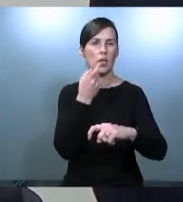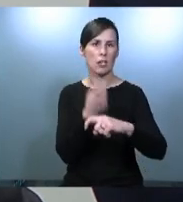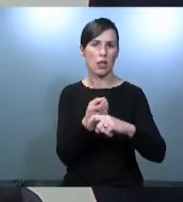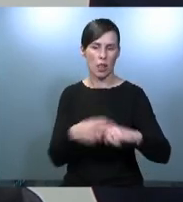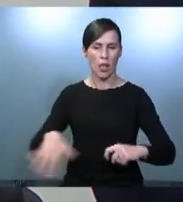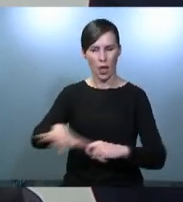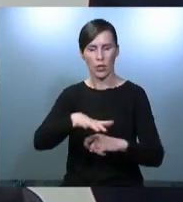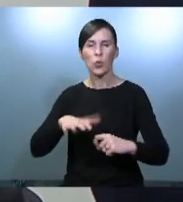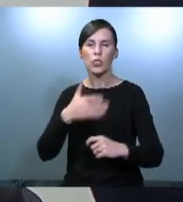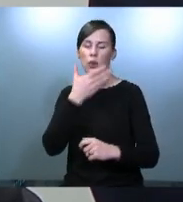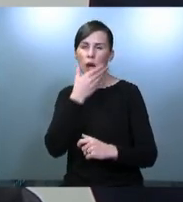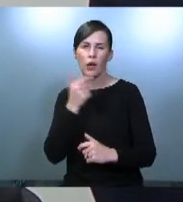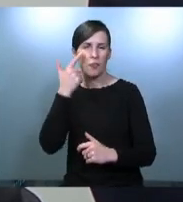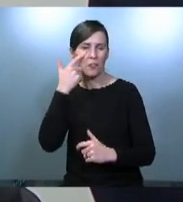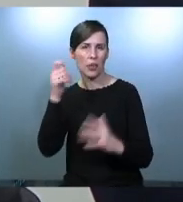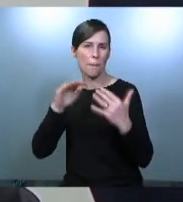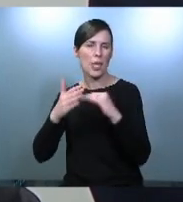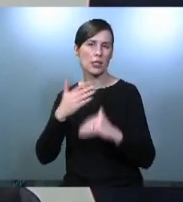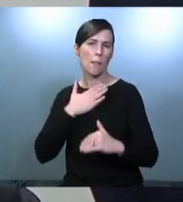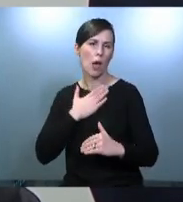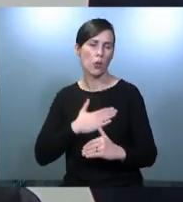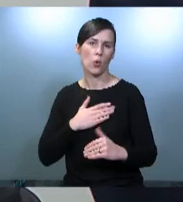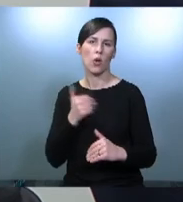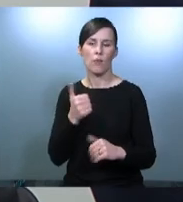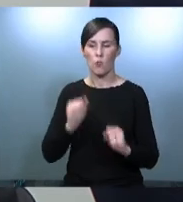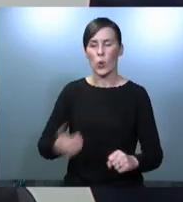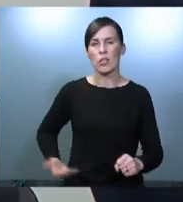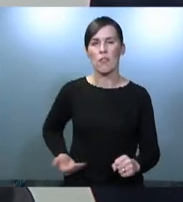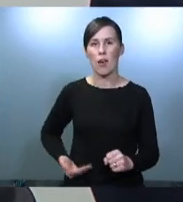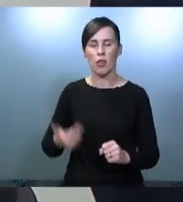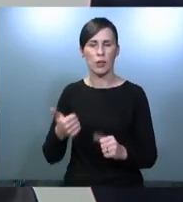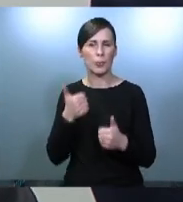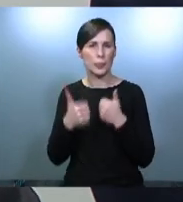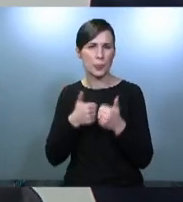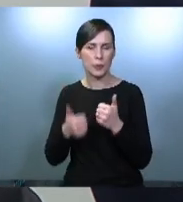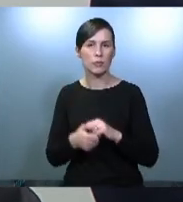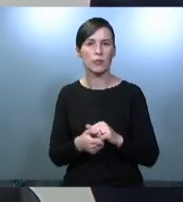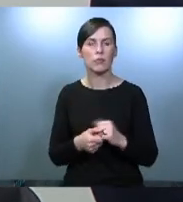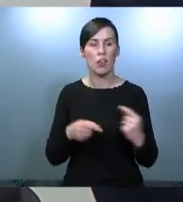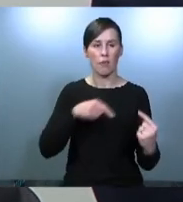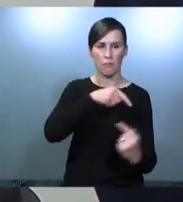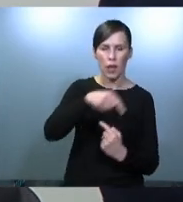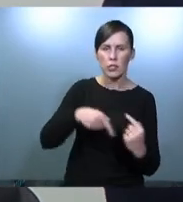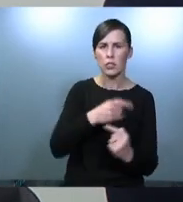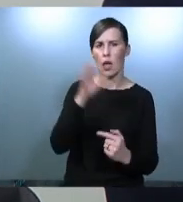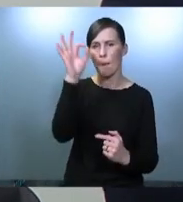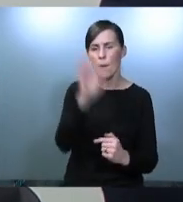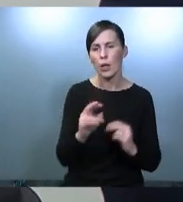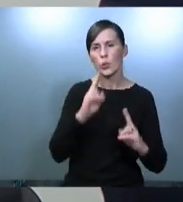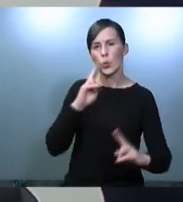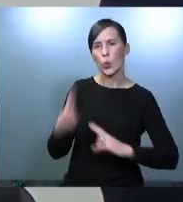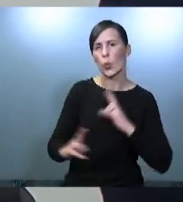tvarkingų, išpuoselėtų, saugių, patogių gyventi miestui. Neretai verslininkai skundžiasi, kad pas mus nėra